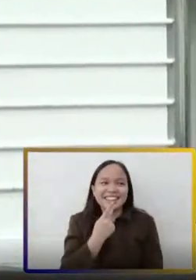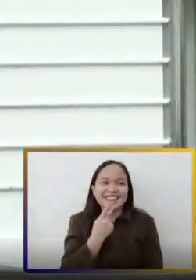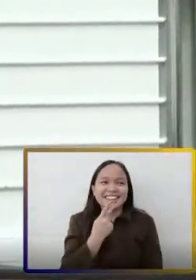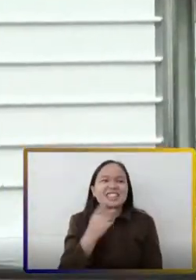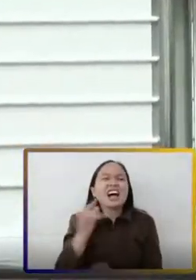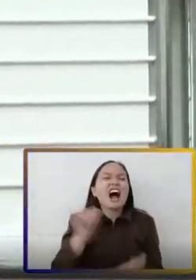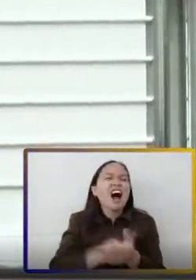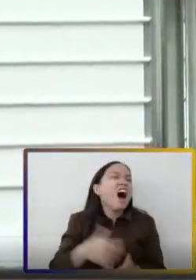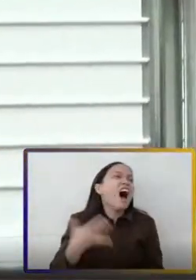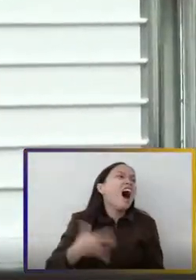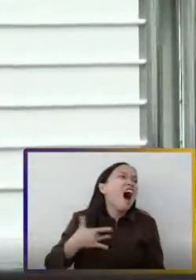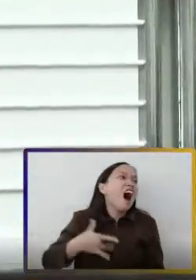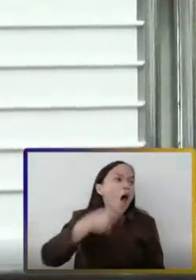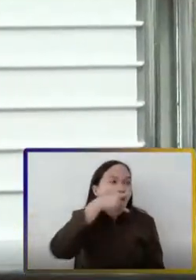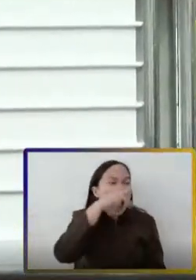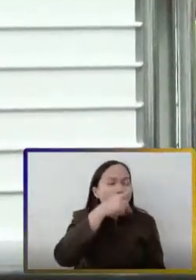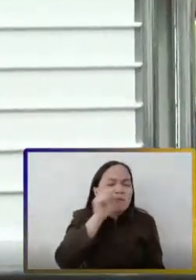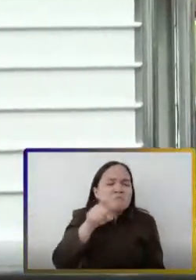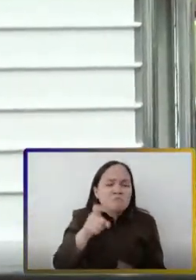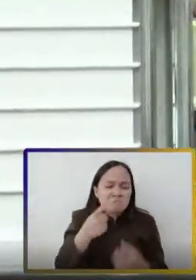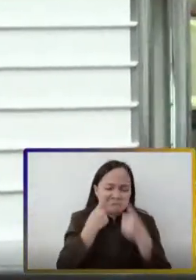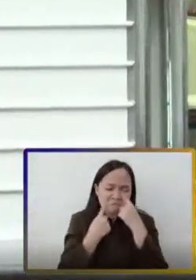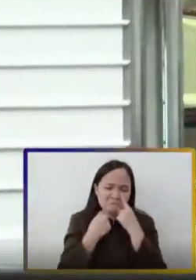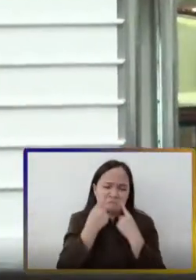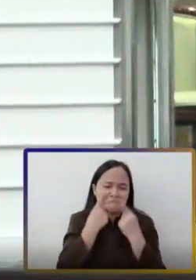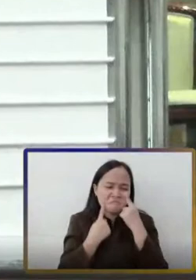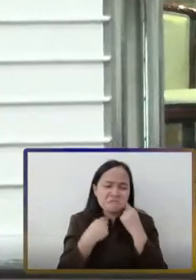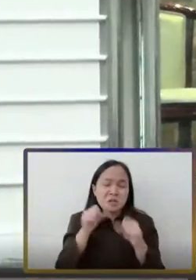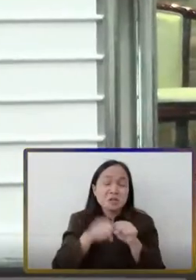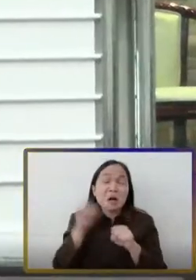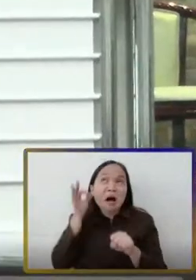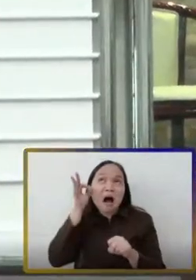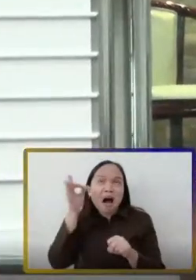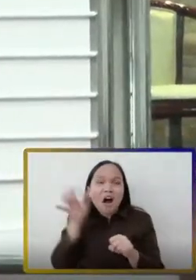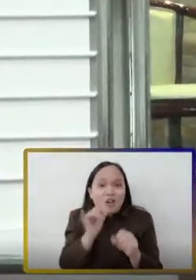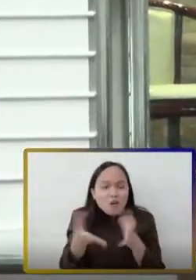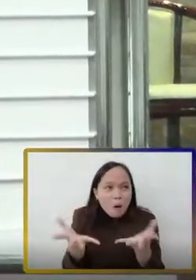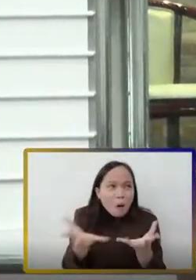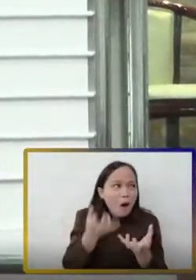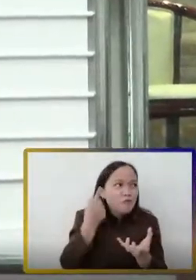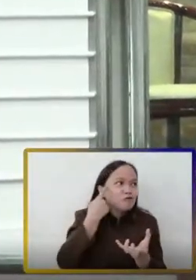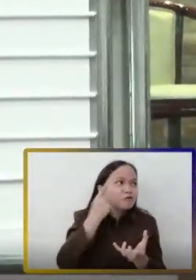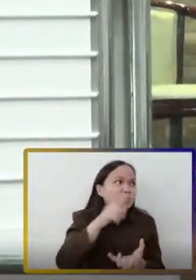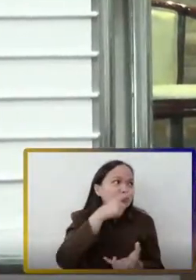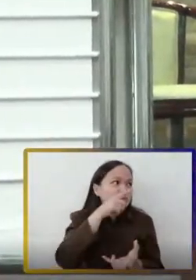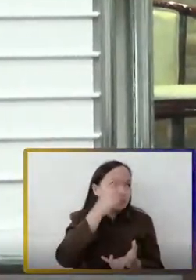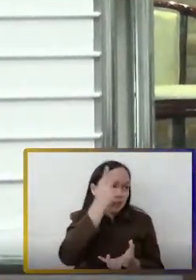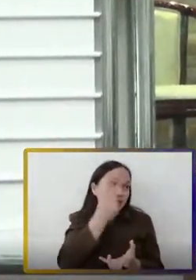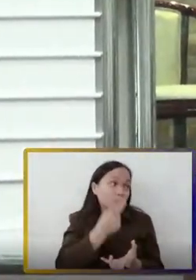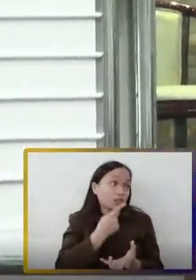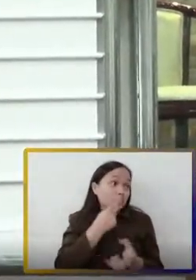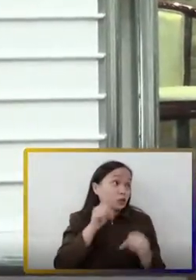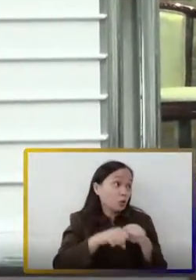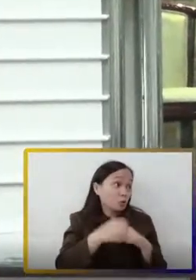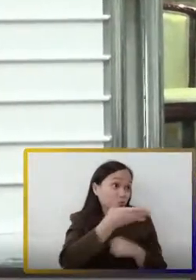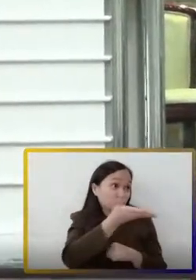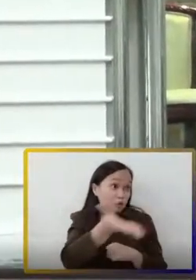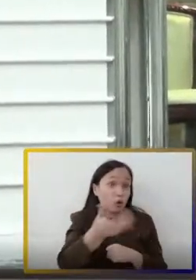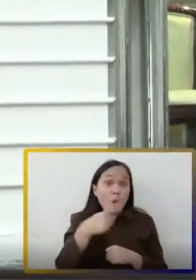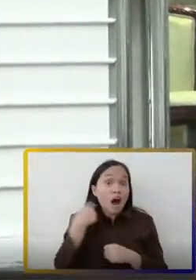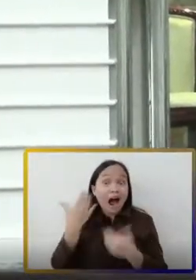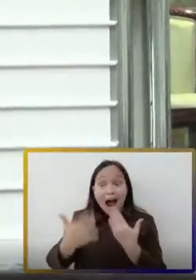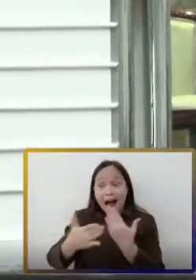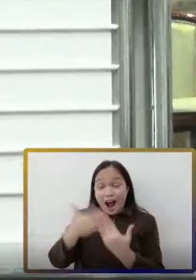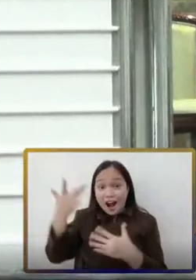Style yan ng bata hanggang lumaki. Kapatid, listen now. Kayo mga maaagang nagkakaroon ng girlfriend